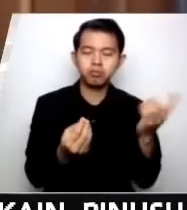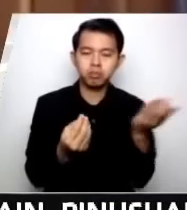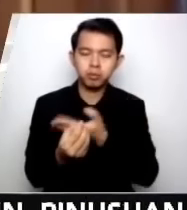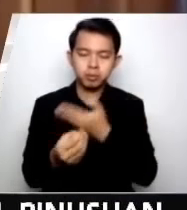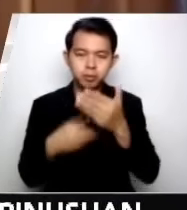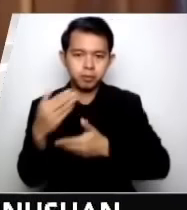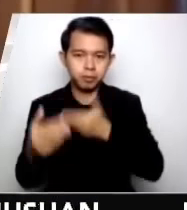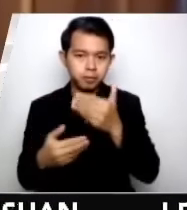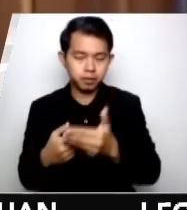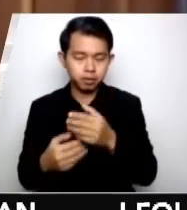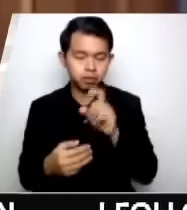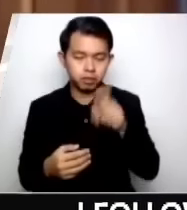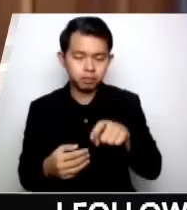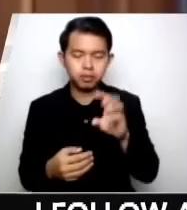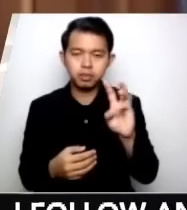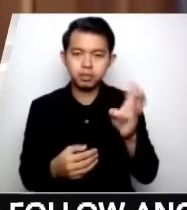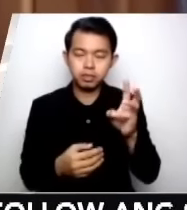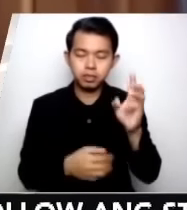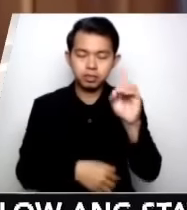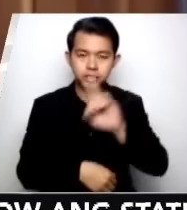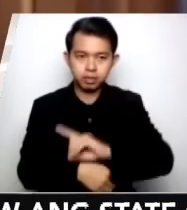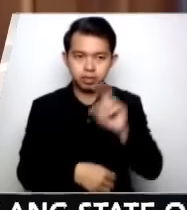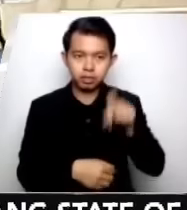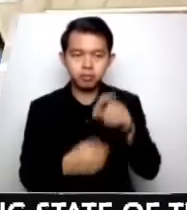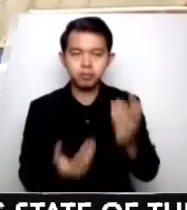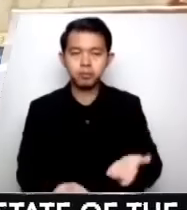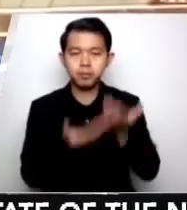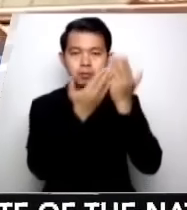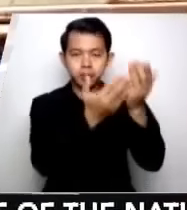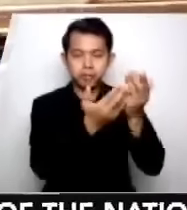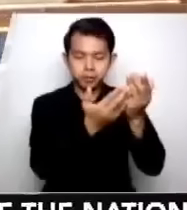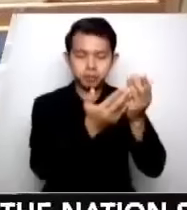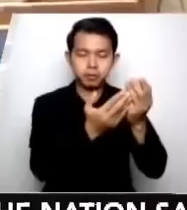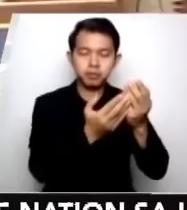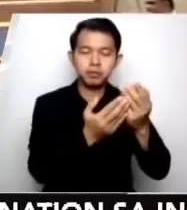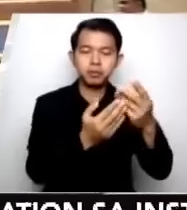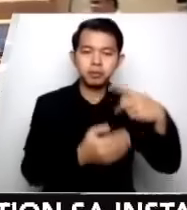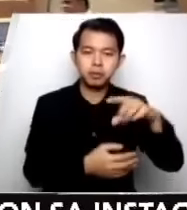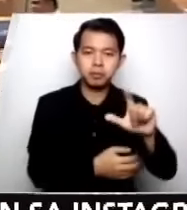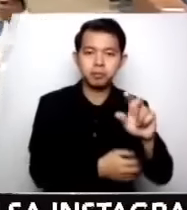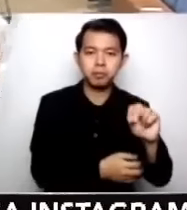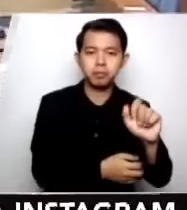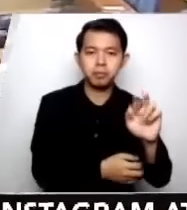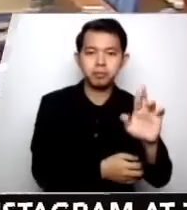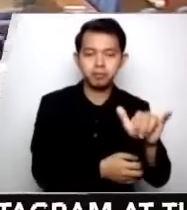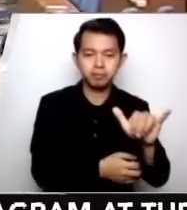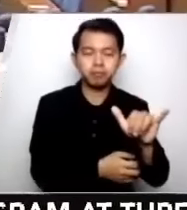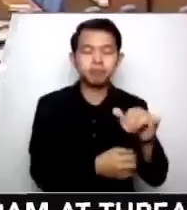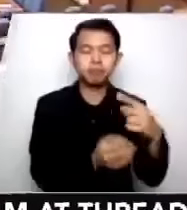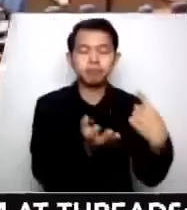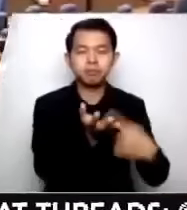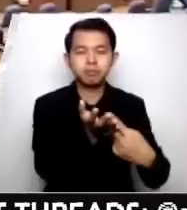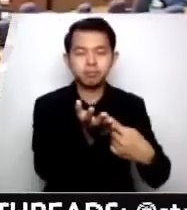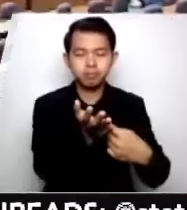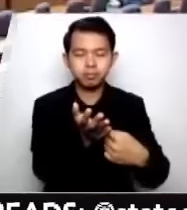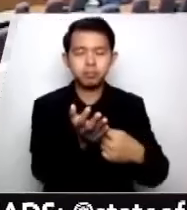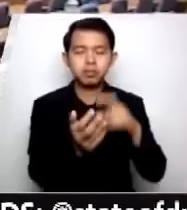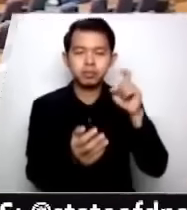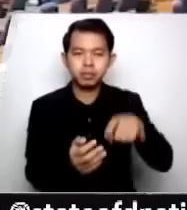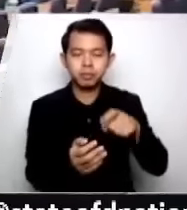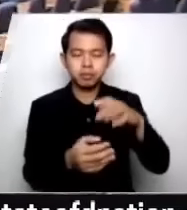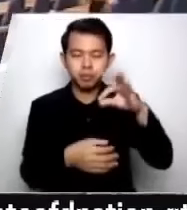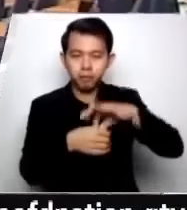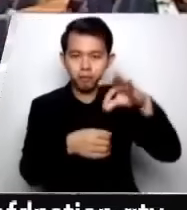dapat maipasa na ng komite ang rekomendasyon nito sa plenaryo. Pagdating sa plenaryo, kailangan ng hindi bababa sa 1/3 vote o katumbas